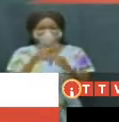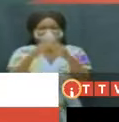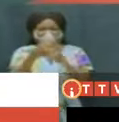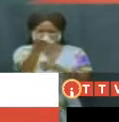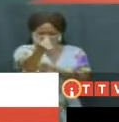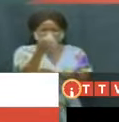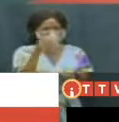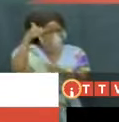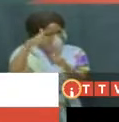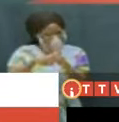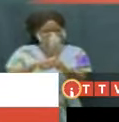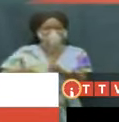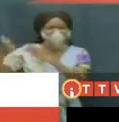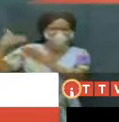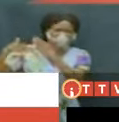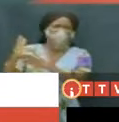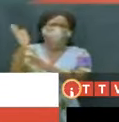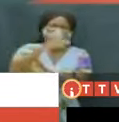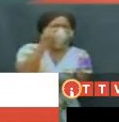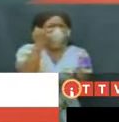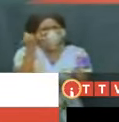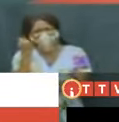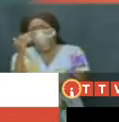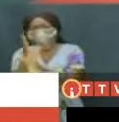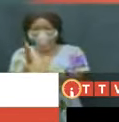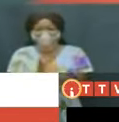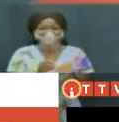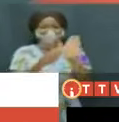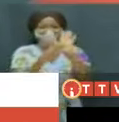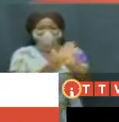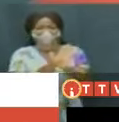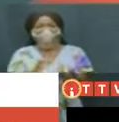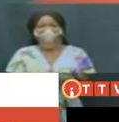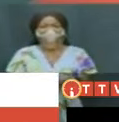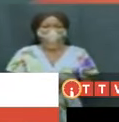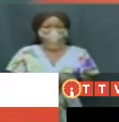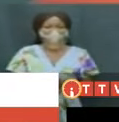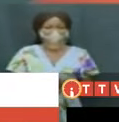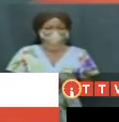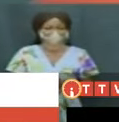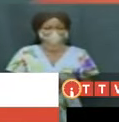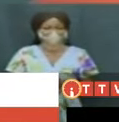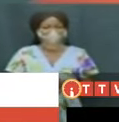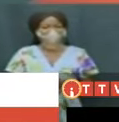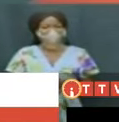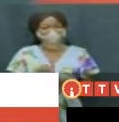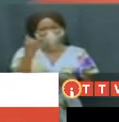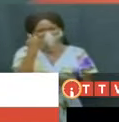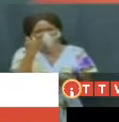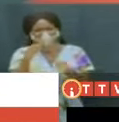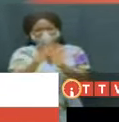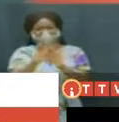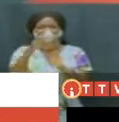kumbukirani kuti mbuyomu tinali ndi miliri yosiyana-siyana. Tinali ndi katemera amene muliri ngati